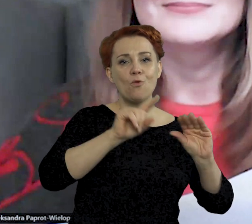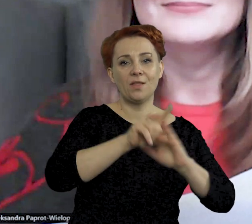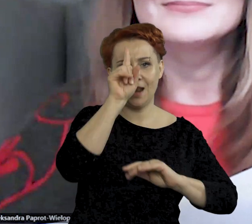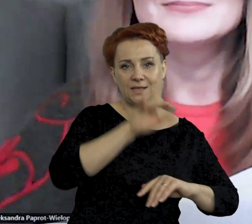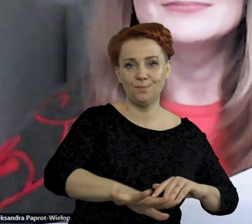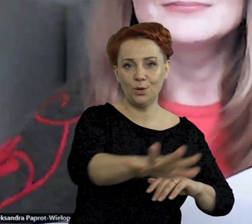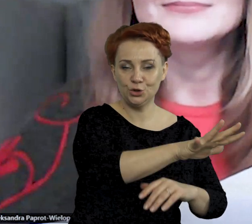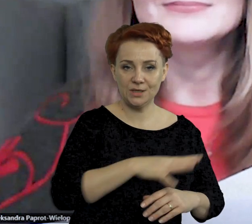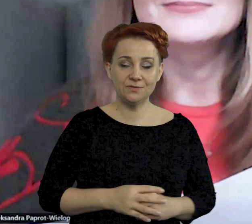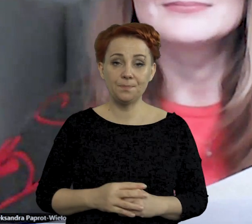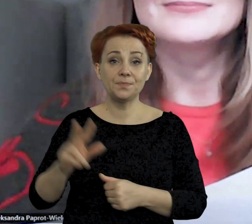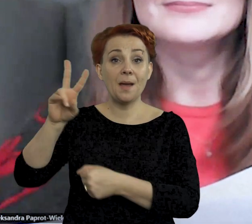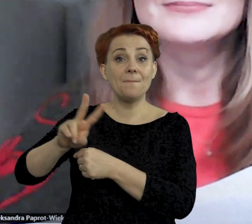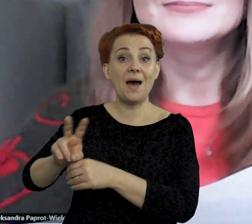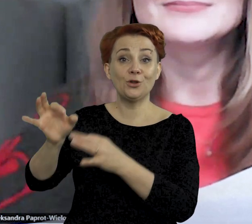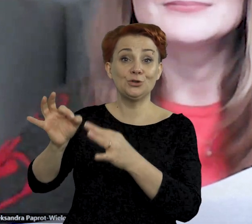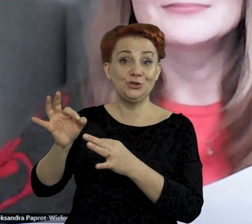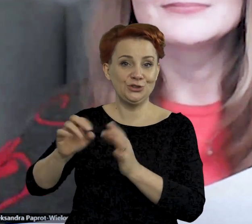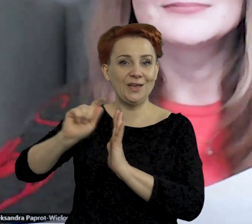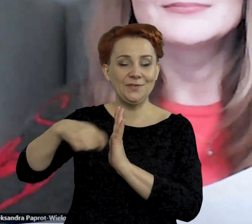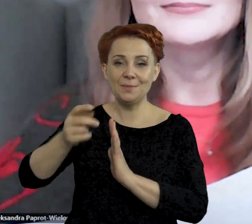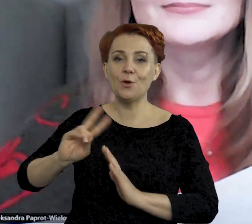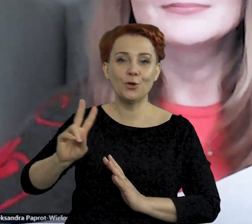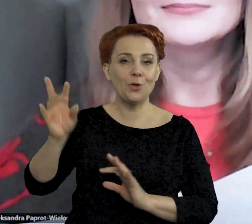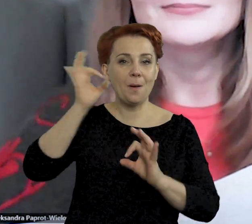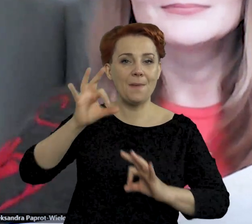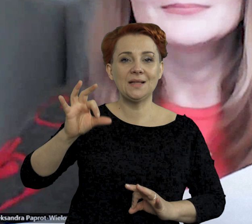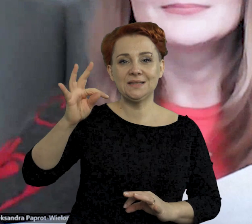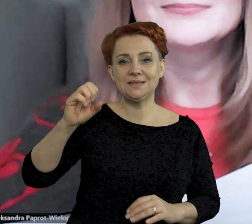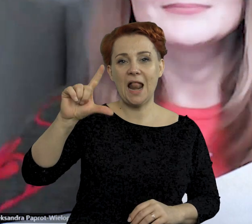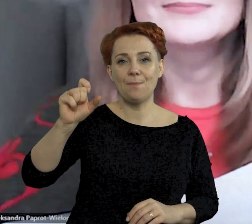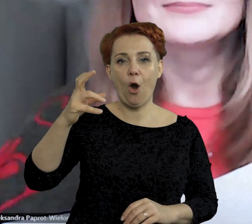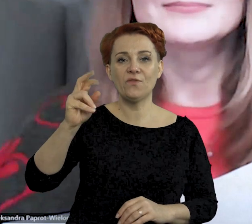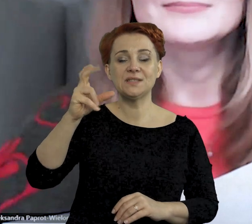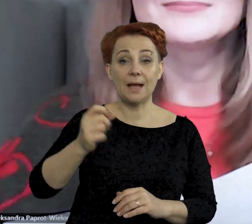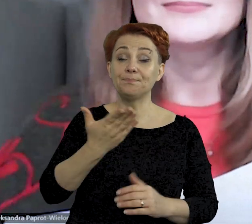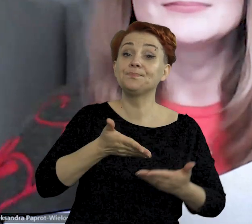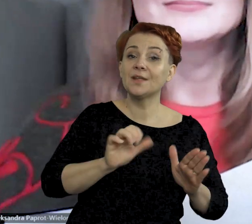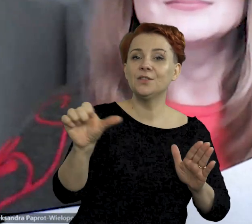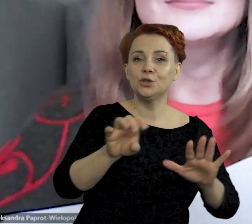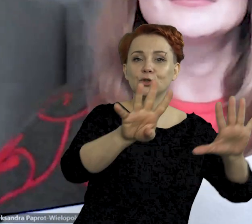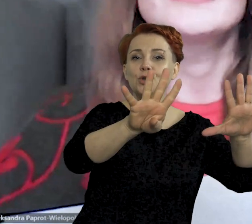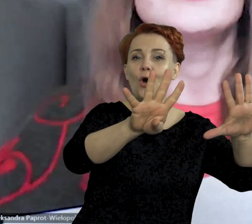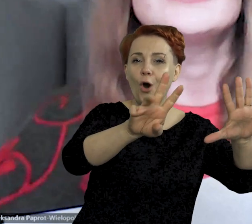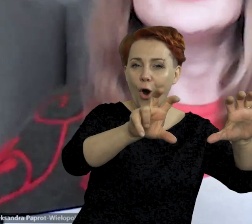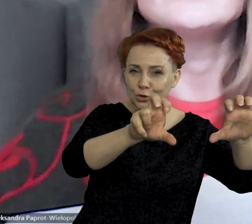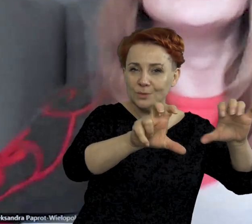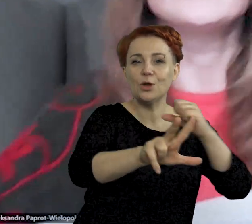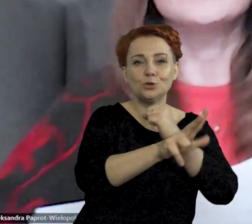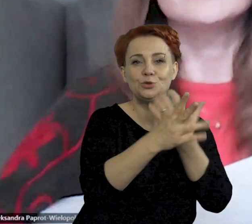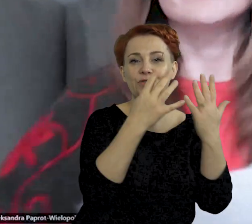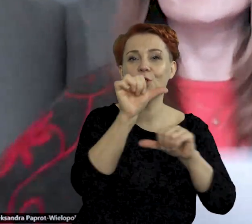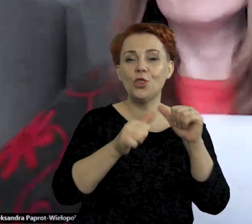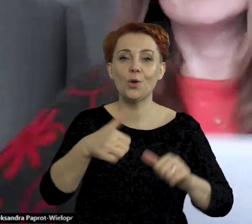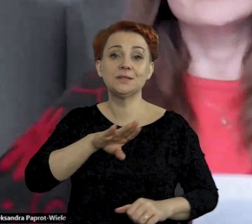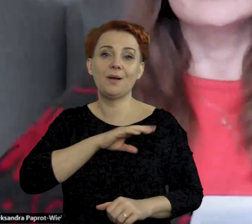Społeczeństwa. Patronką odcinka jest profesor Bożena Stelmachowska, urodzona w 1889 roku,